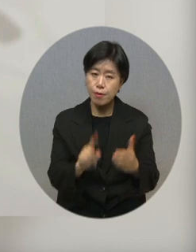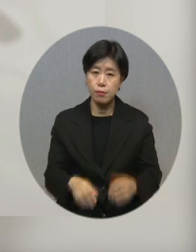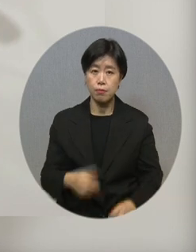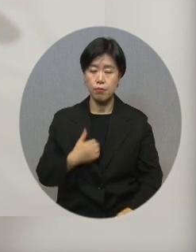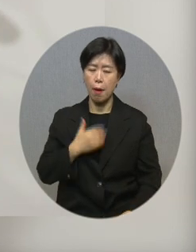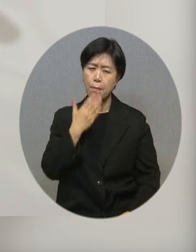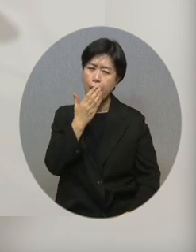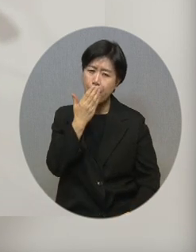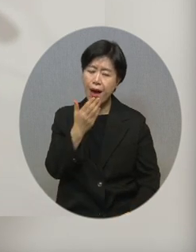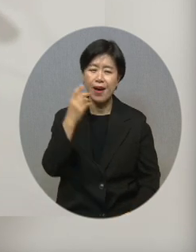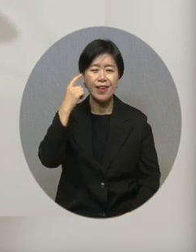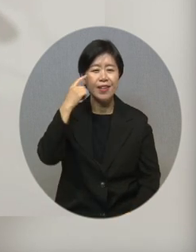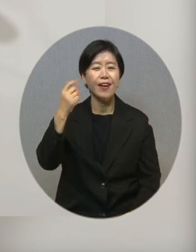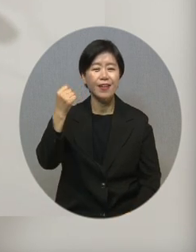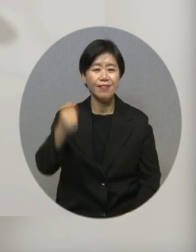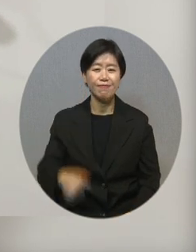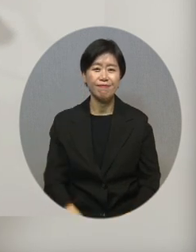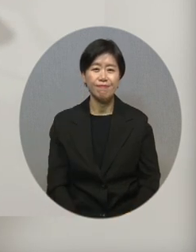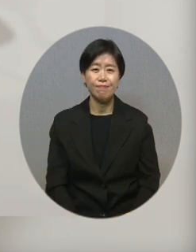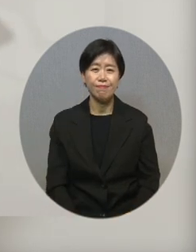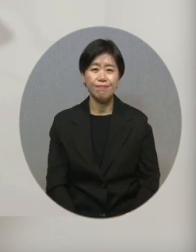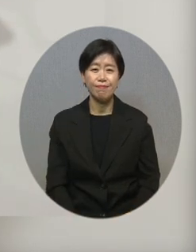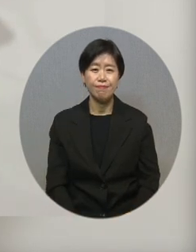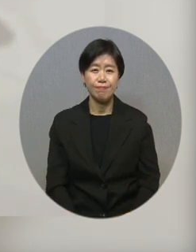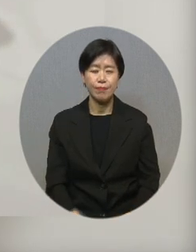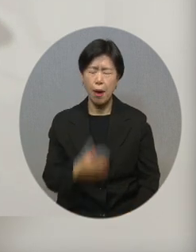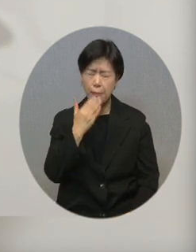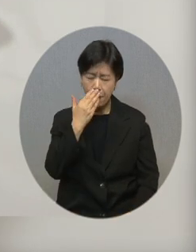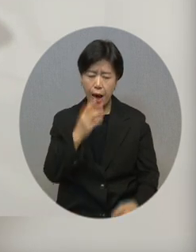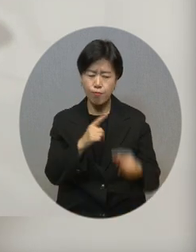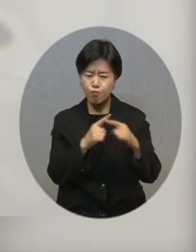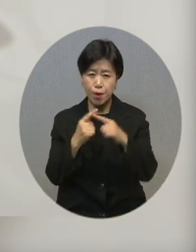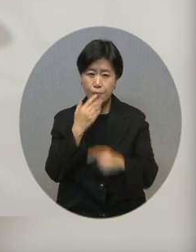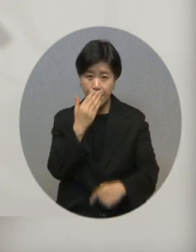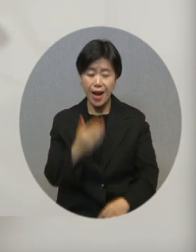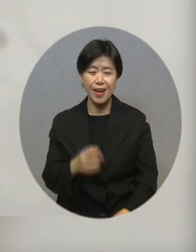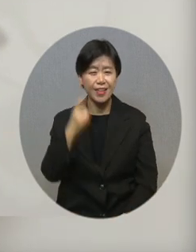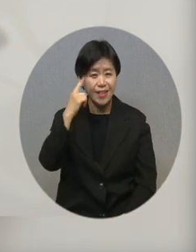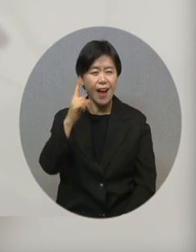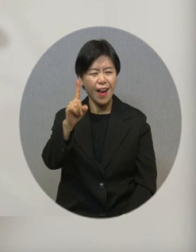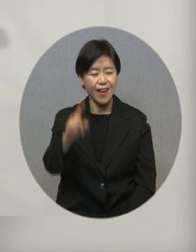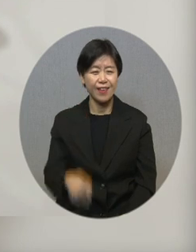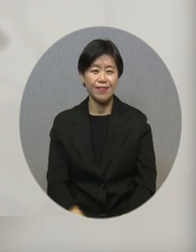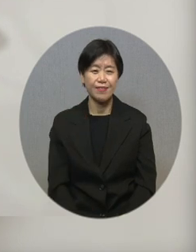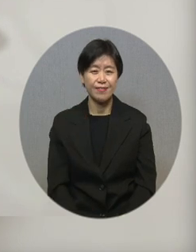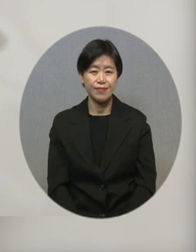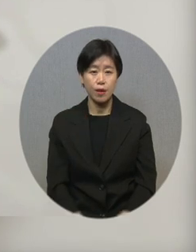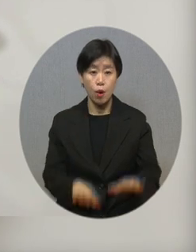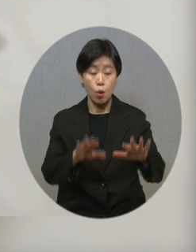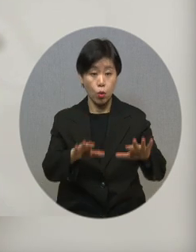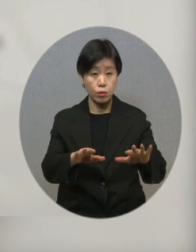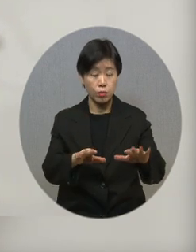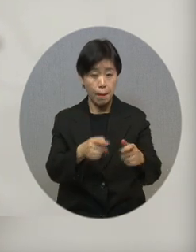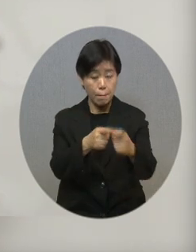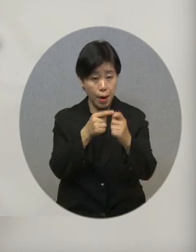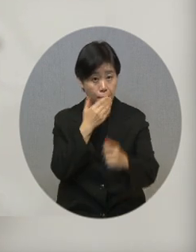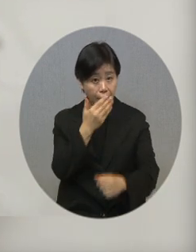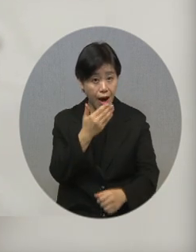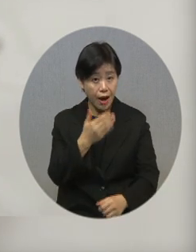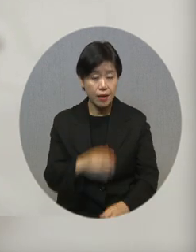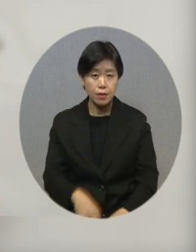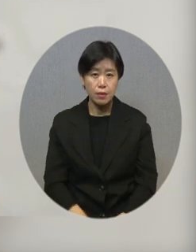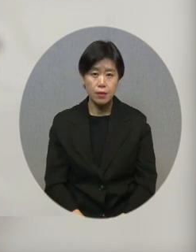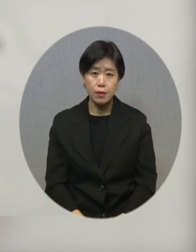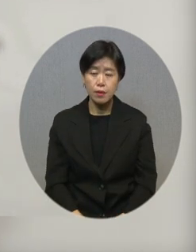있다. 할 수 있다. 기뻐합니다. 그 생각으로만 해요. 오늘 잘하면 우승까지 할 수 있을까요?